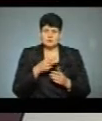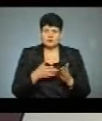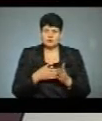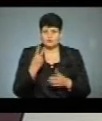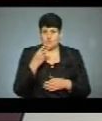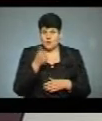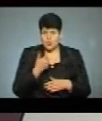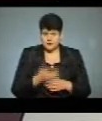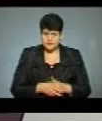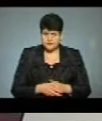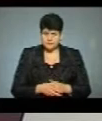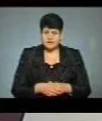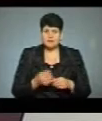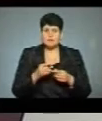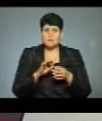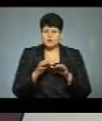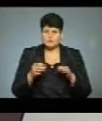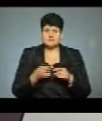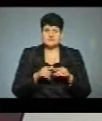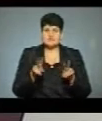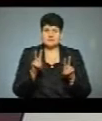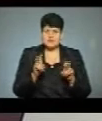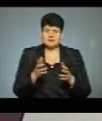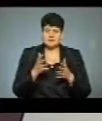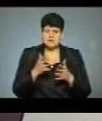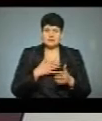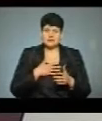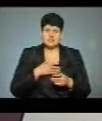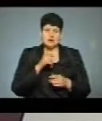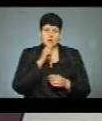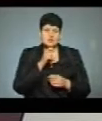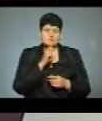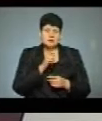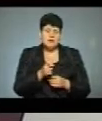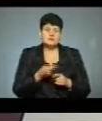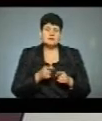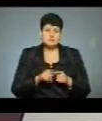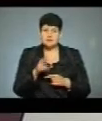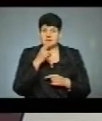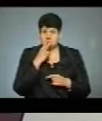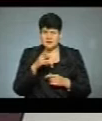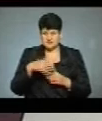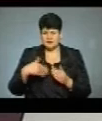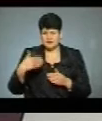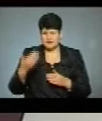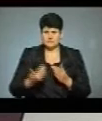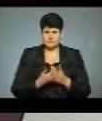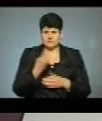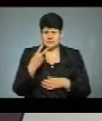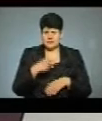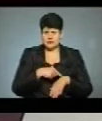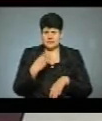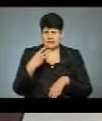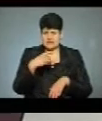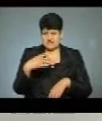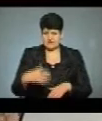Сергій Крета. Подробиці у цій темі з'ясовувала наша кореспондентка Діана Ярошенко. Сюжет про це дивіться у наступному випуску новин о